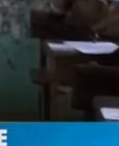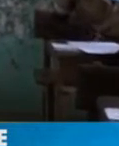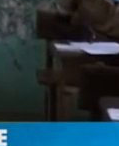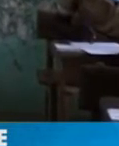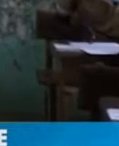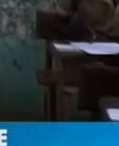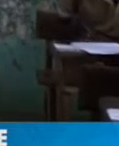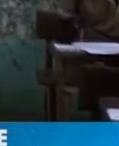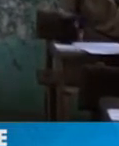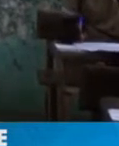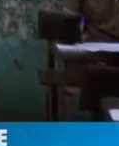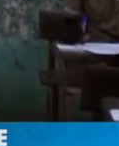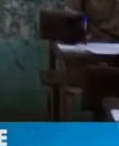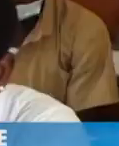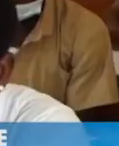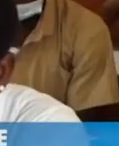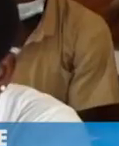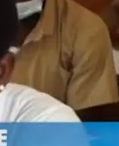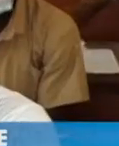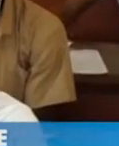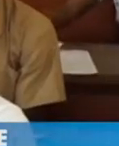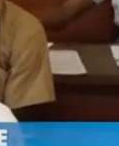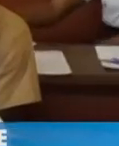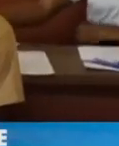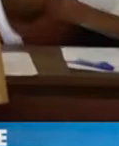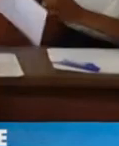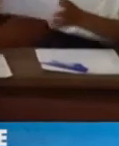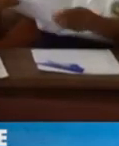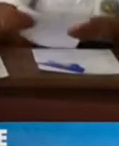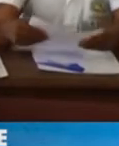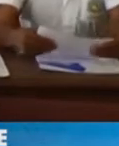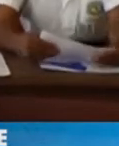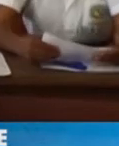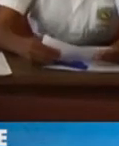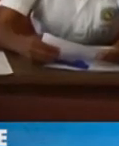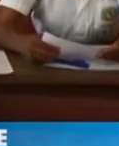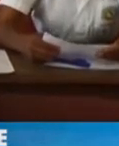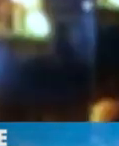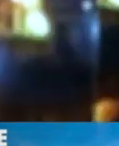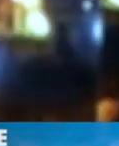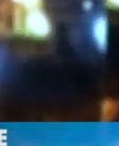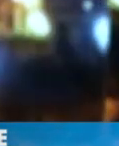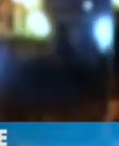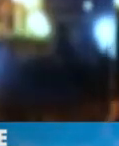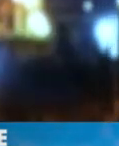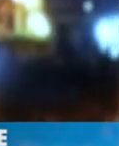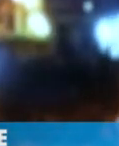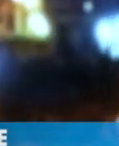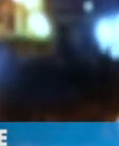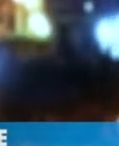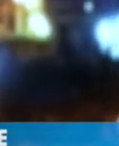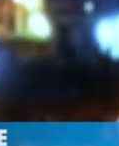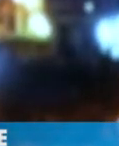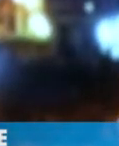16 juin, du sujet de physique-chimie comptant pour le brevet d'études du premier cycle session 2021. La